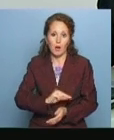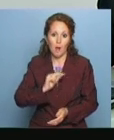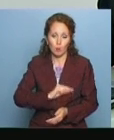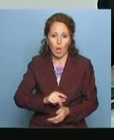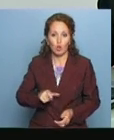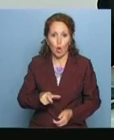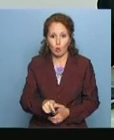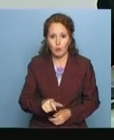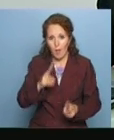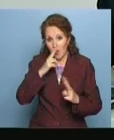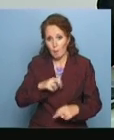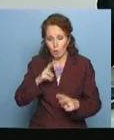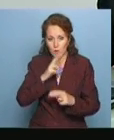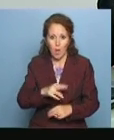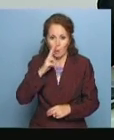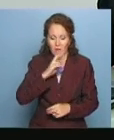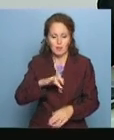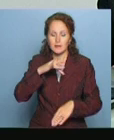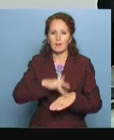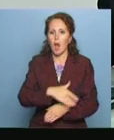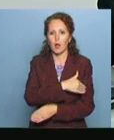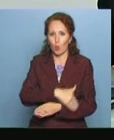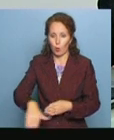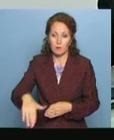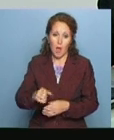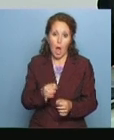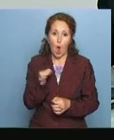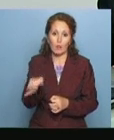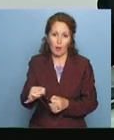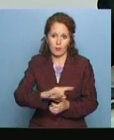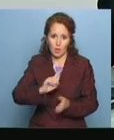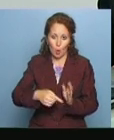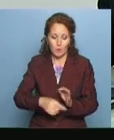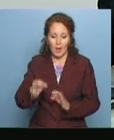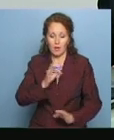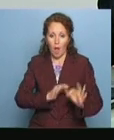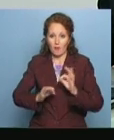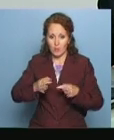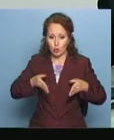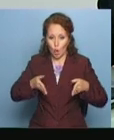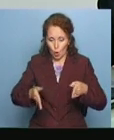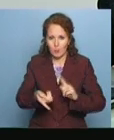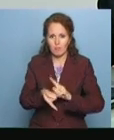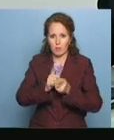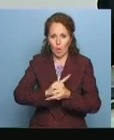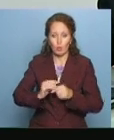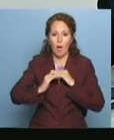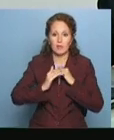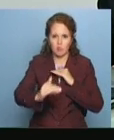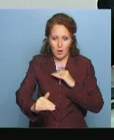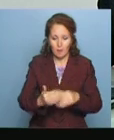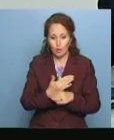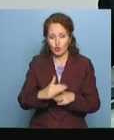ГОСТам проверили не центральные улицы, а окраину города. Там гравийные дороги делают асфальтовыми. 8 участков уже готовы.